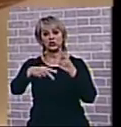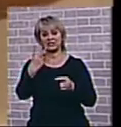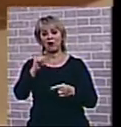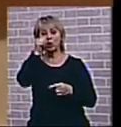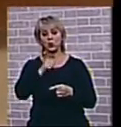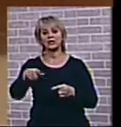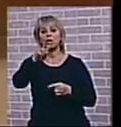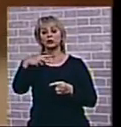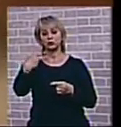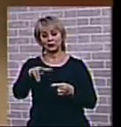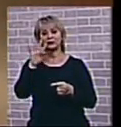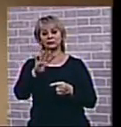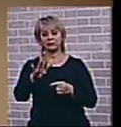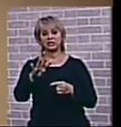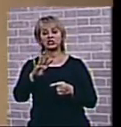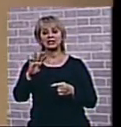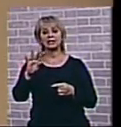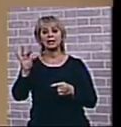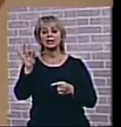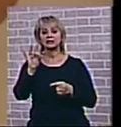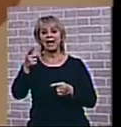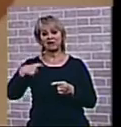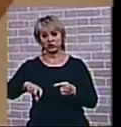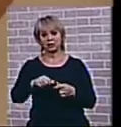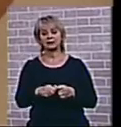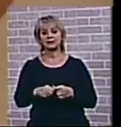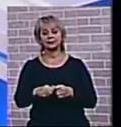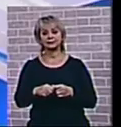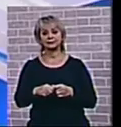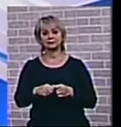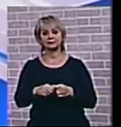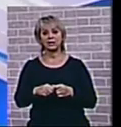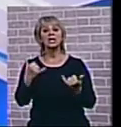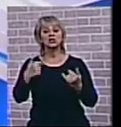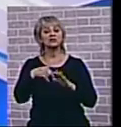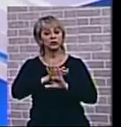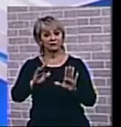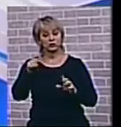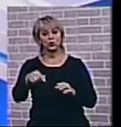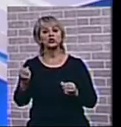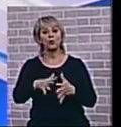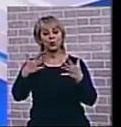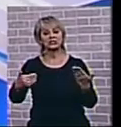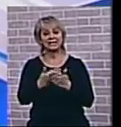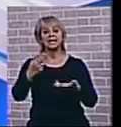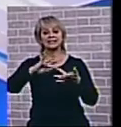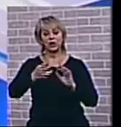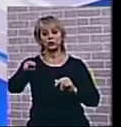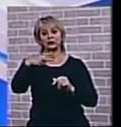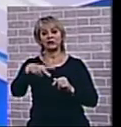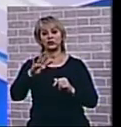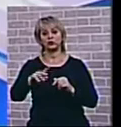2 года. Галина Белоусова, Сергей Вишняков, Дон 24, Новочеркасск. На сегодня у меня все. Еще больше новостей на